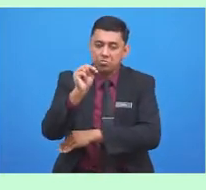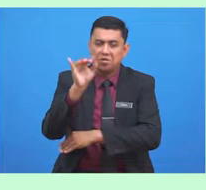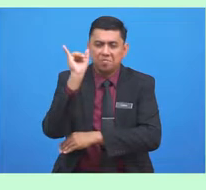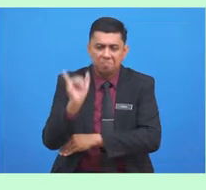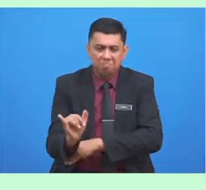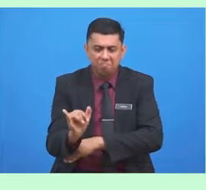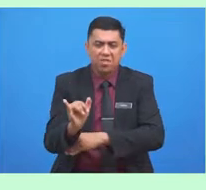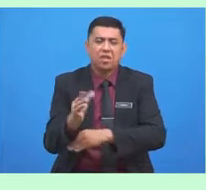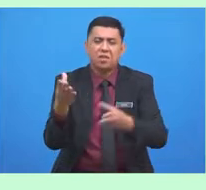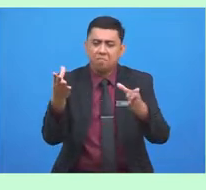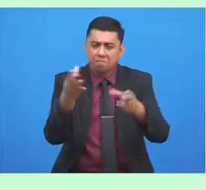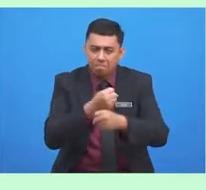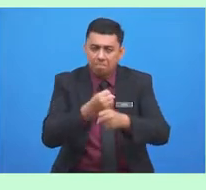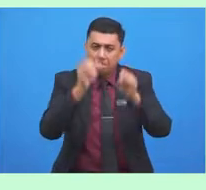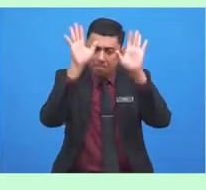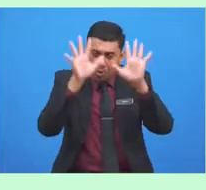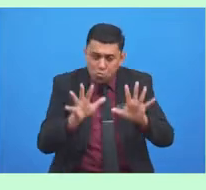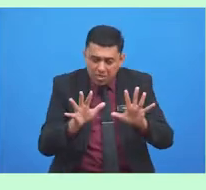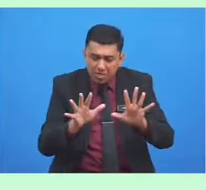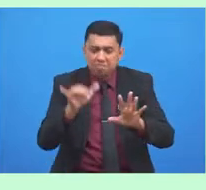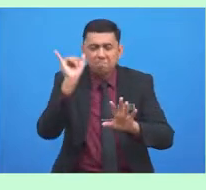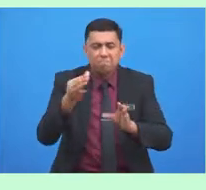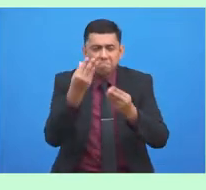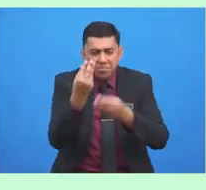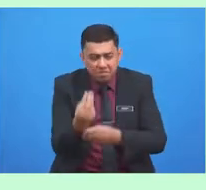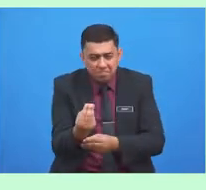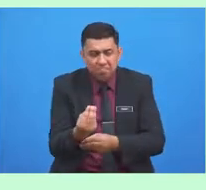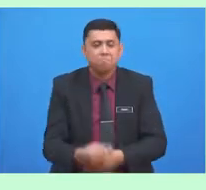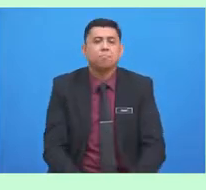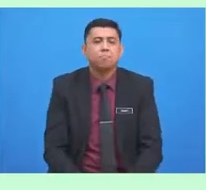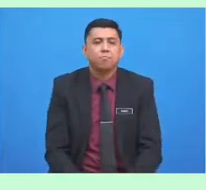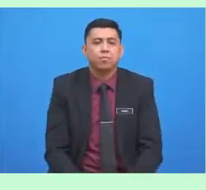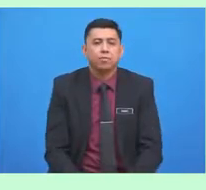yang sedikit dan mengalami keberkesanan kelepasan rendah.